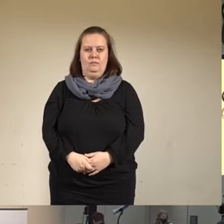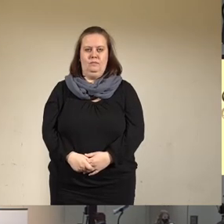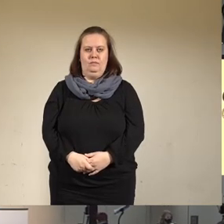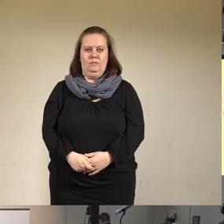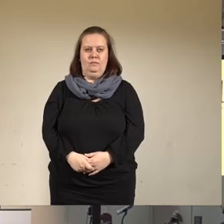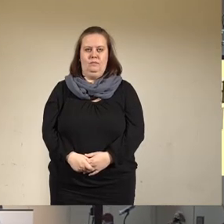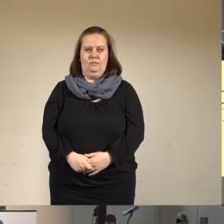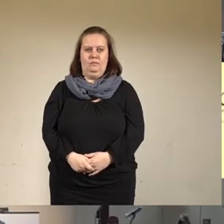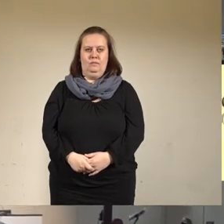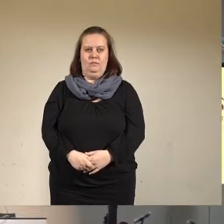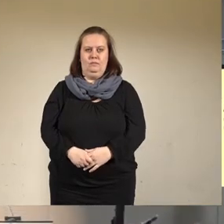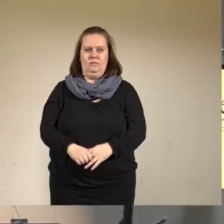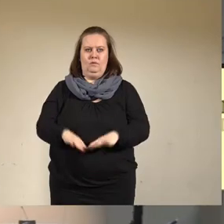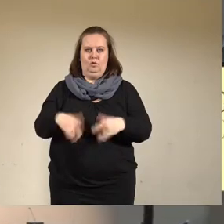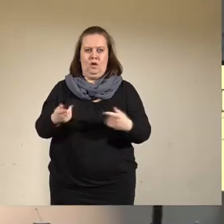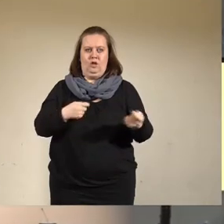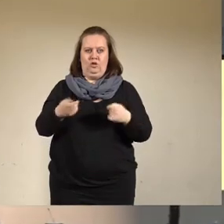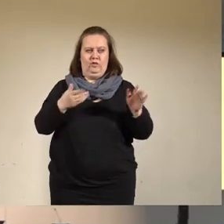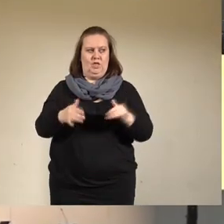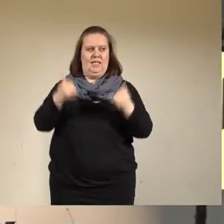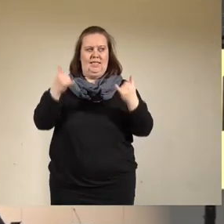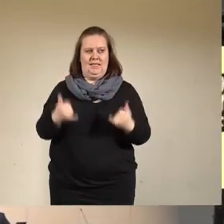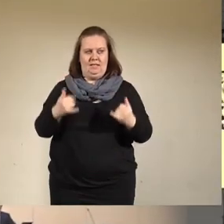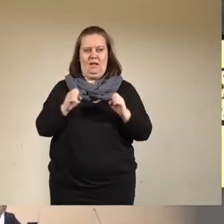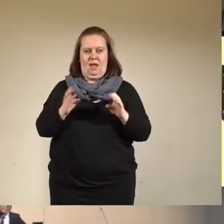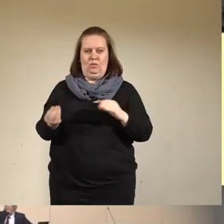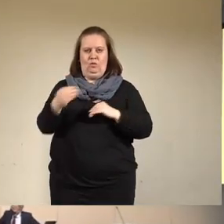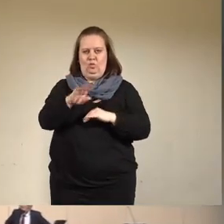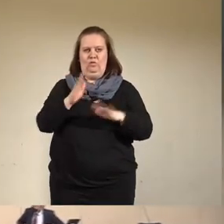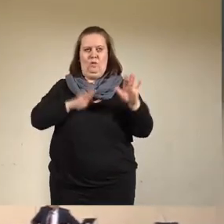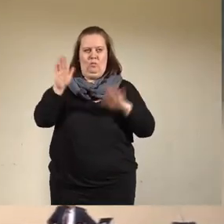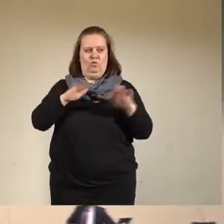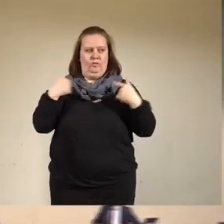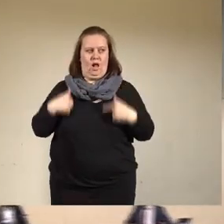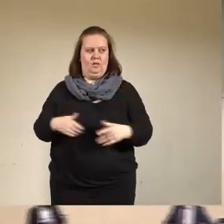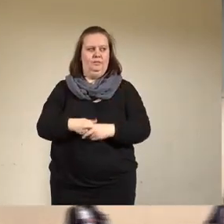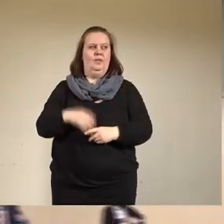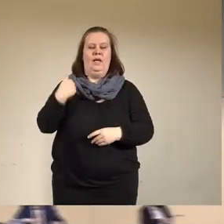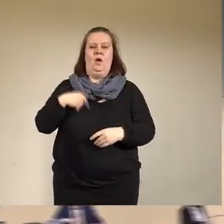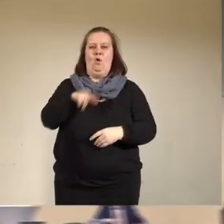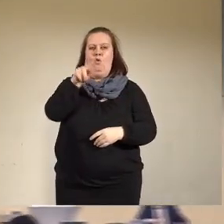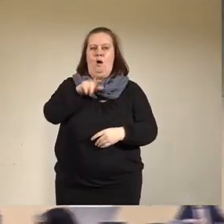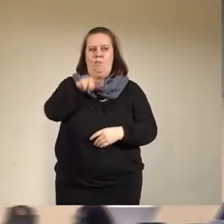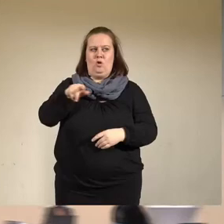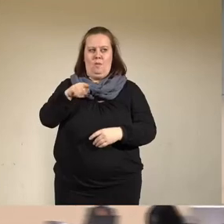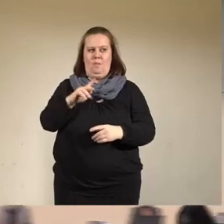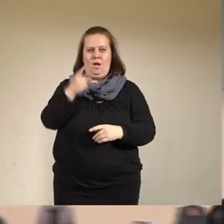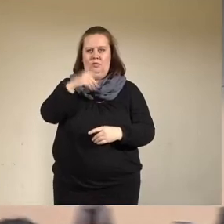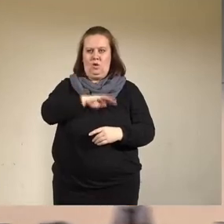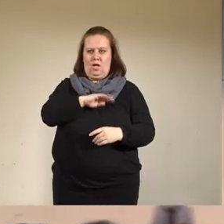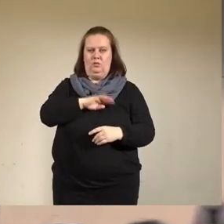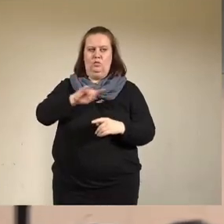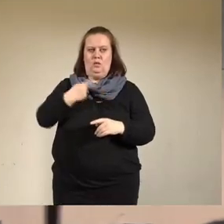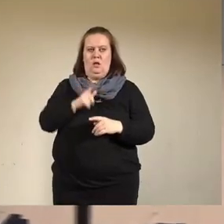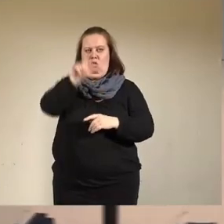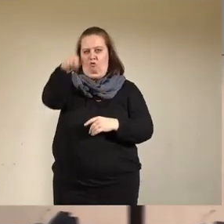So, und nach Geschäftsordnung, Herr Hannig, jetzt können Erklärungen zum Abstimmungsverhalten abgegeben. Herr Oberbürgermeister, werte Kollegen, ich richte mich zuerst noch mal